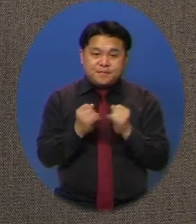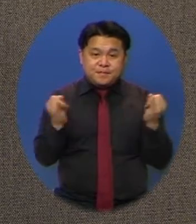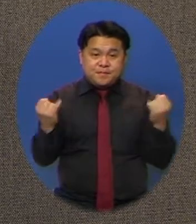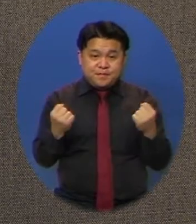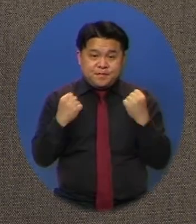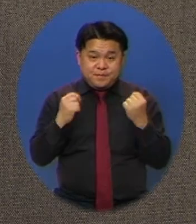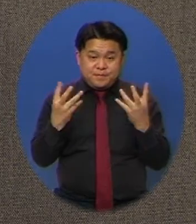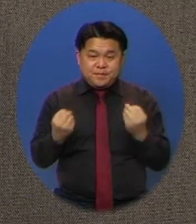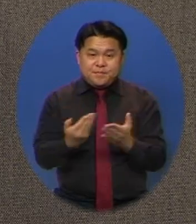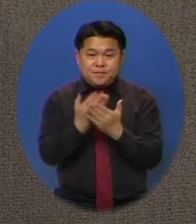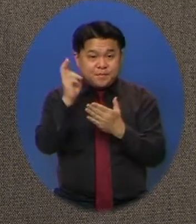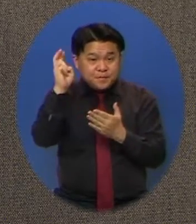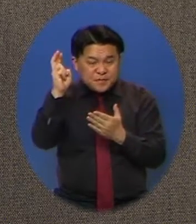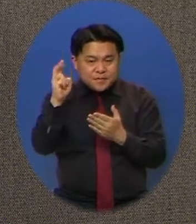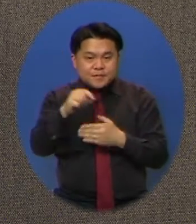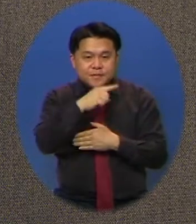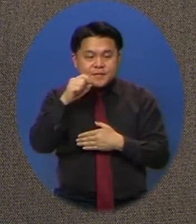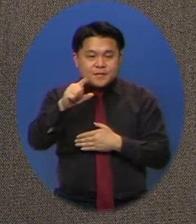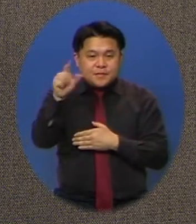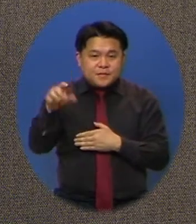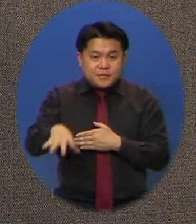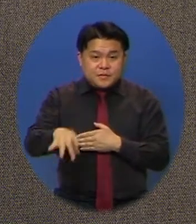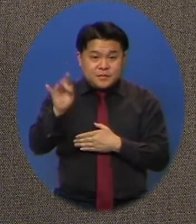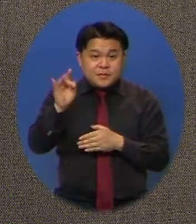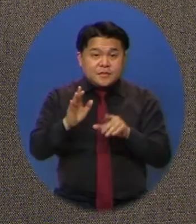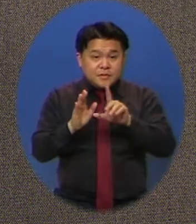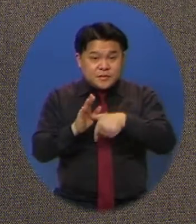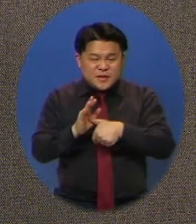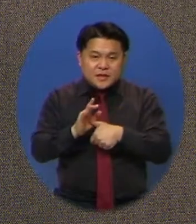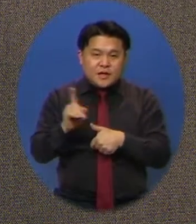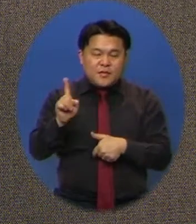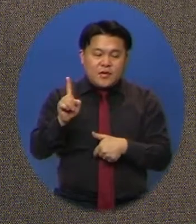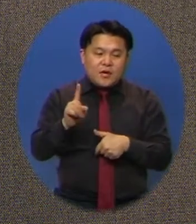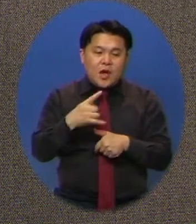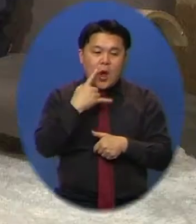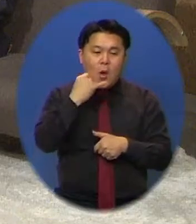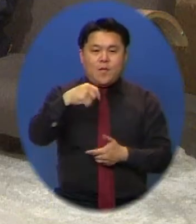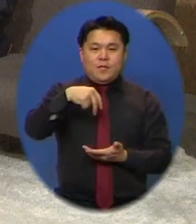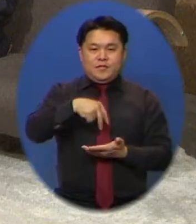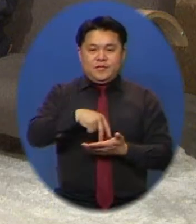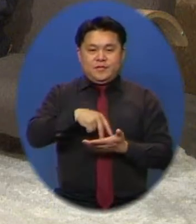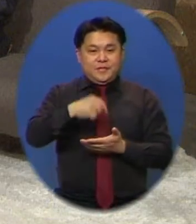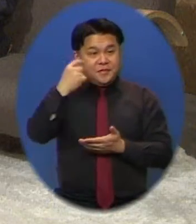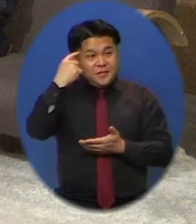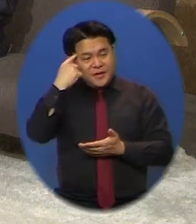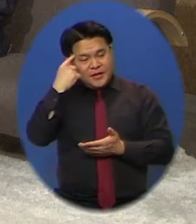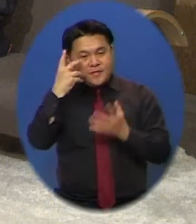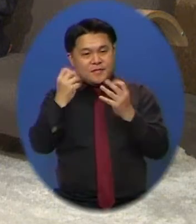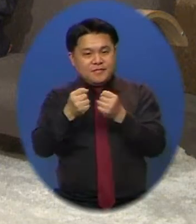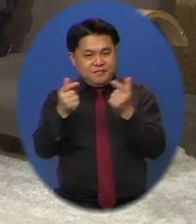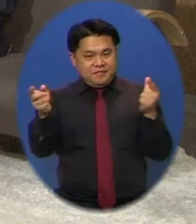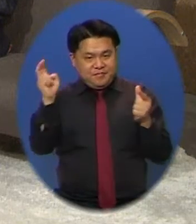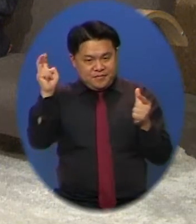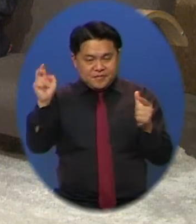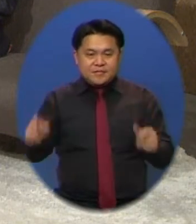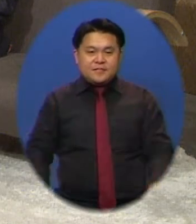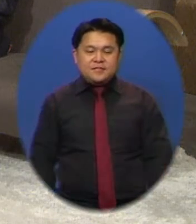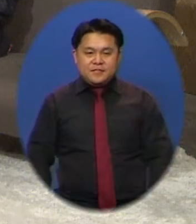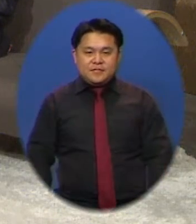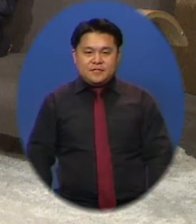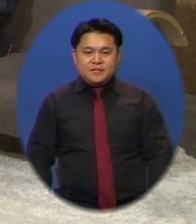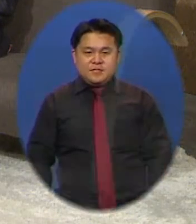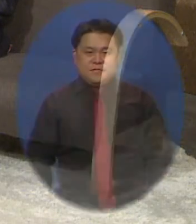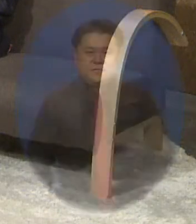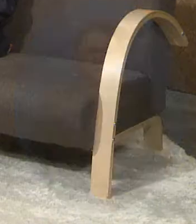증진되고 특히 초경 청소년들이 모성에 대한 어떤 인식이 많이 높아지지 않을까 이렇게 기대를 하고 있습니다.